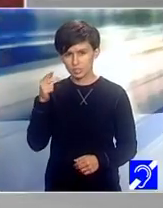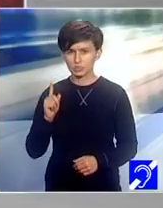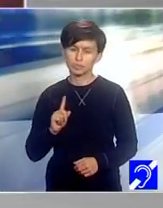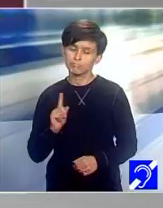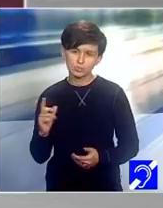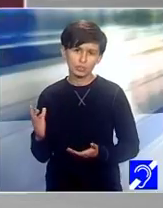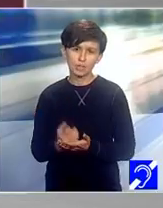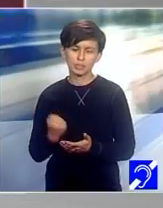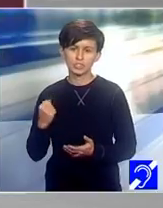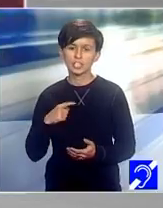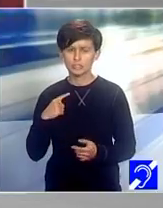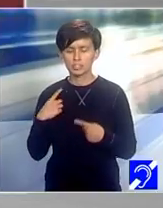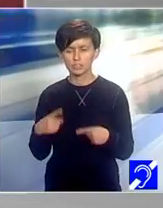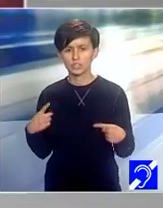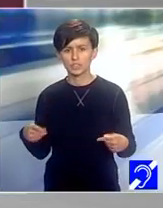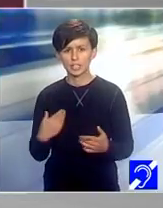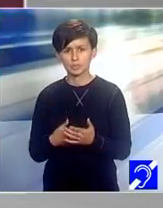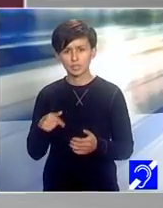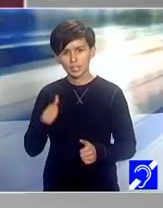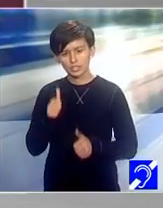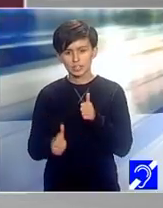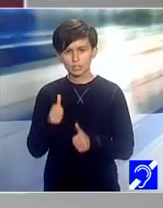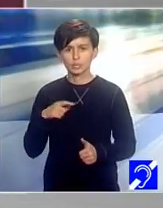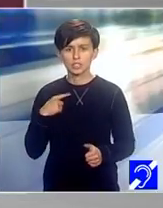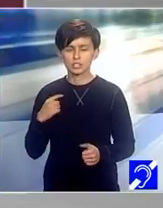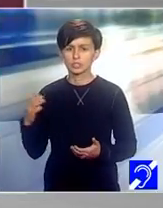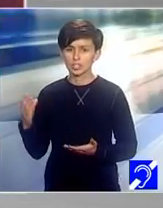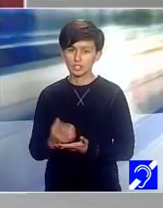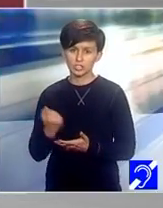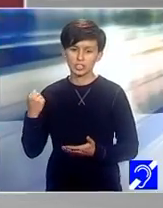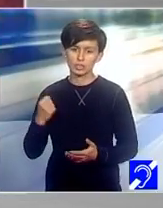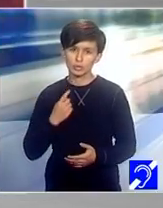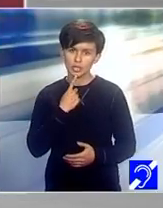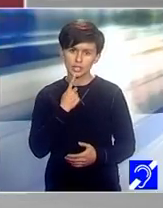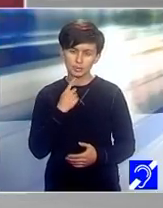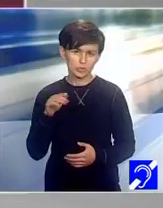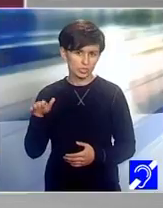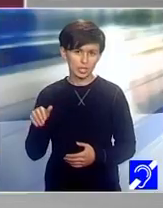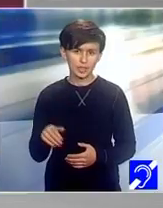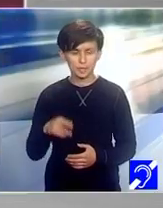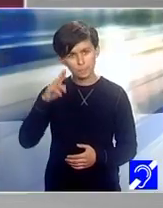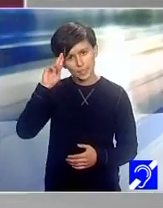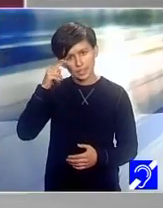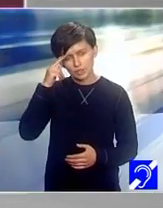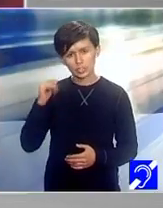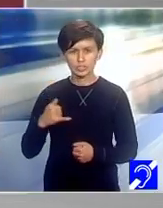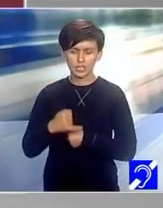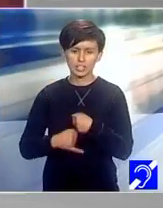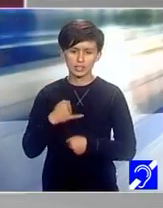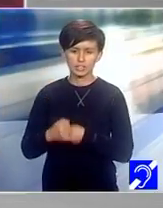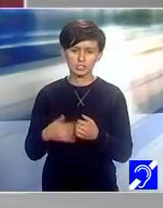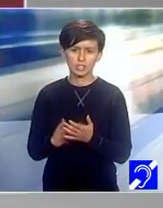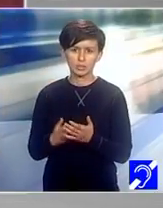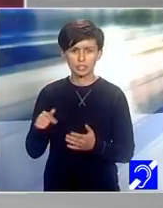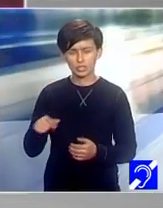de nuanță, pentru că în această competiție există doar învingători, sigur Timișoara are și recunoașterea internațională pentru acest